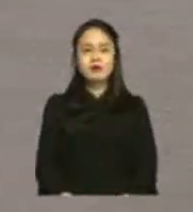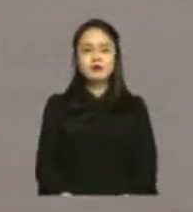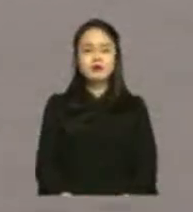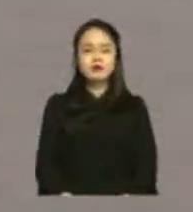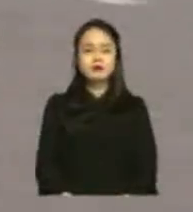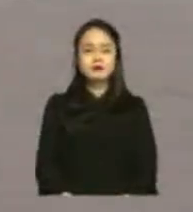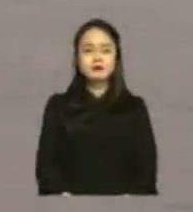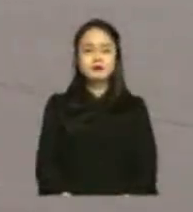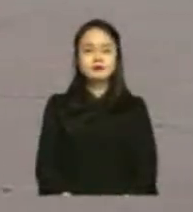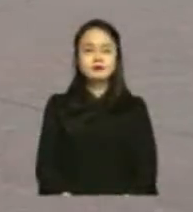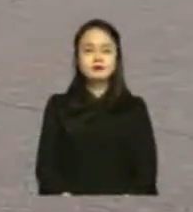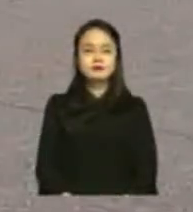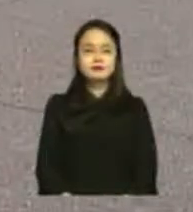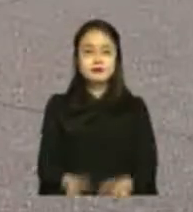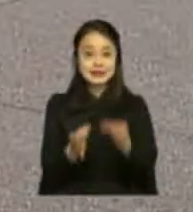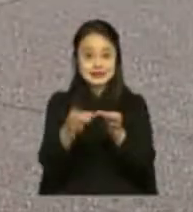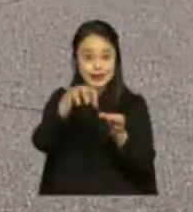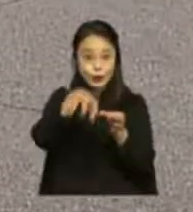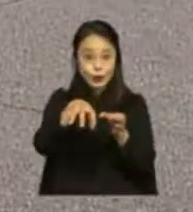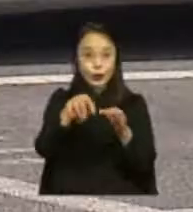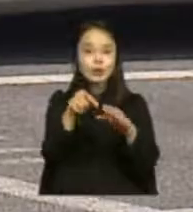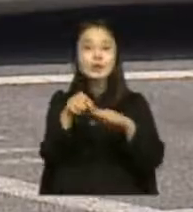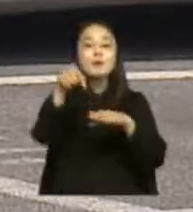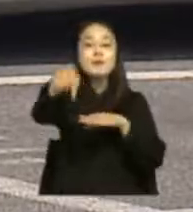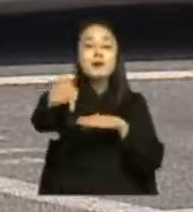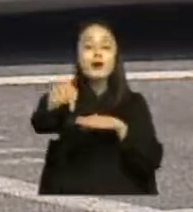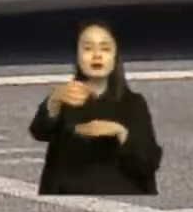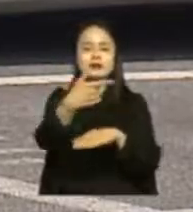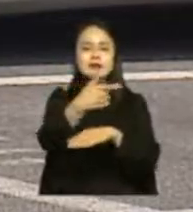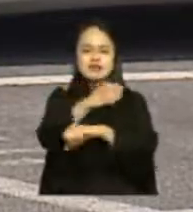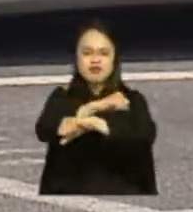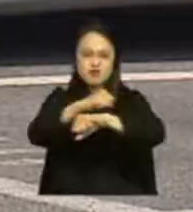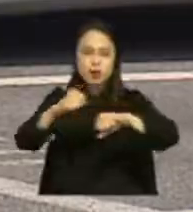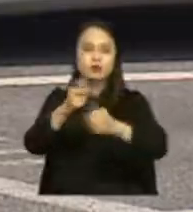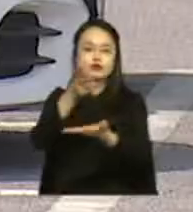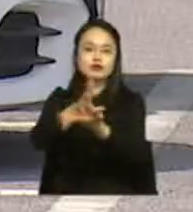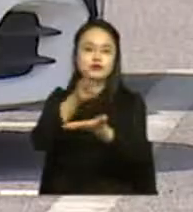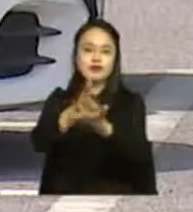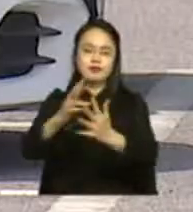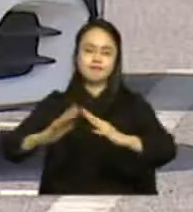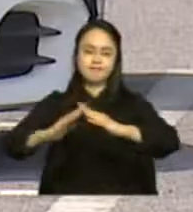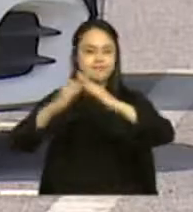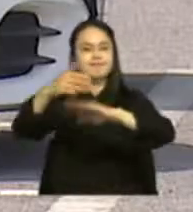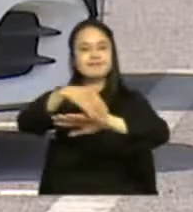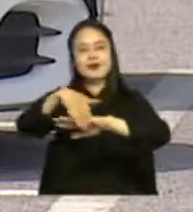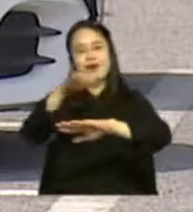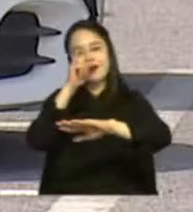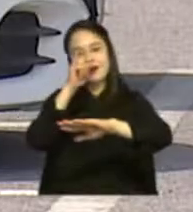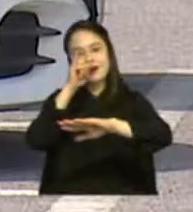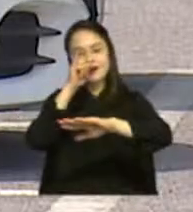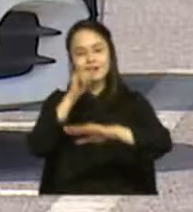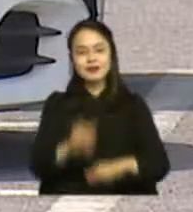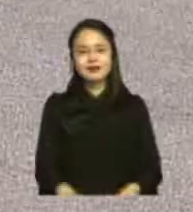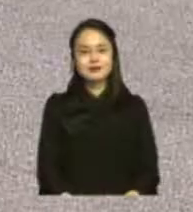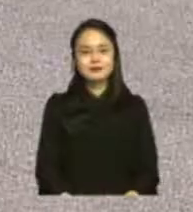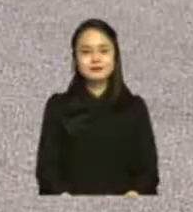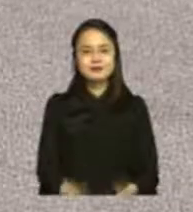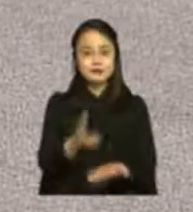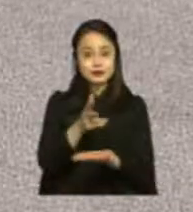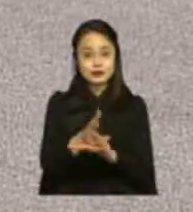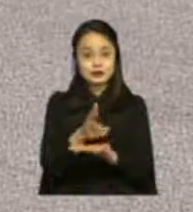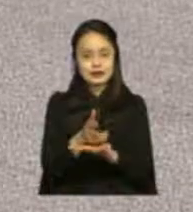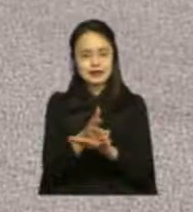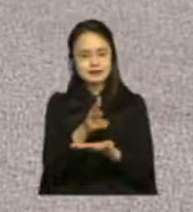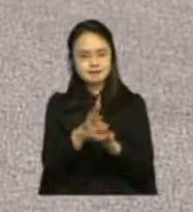이런 가운데 축산물 시장에 대형 주차장 건립이 확정됐습니다. 시장이 중소벤처 기업부에 주차 환경 개선 부문